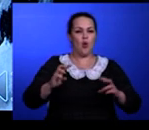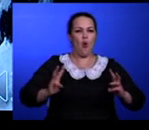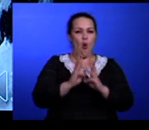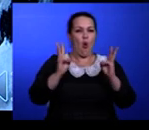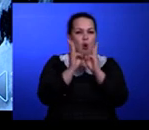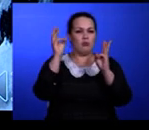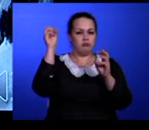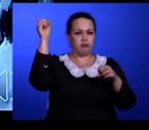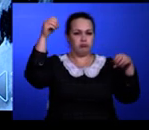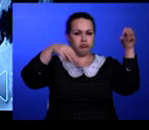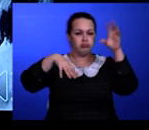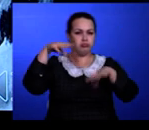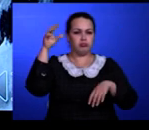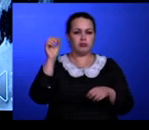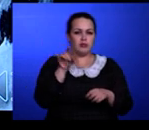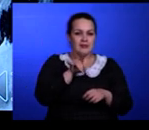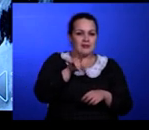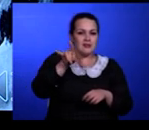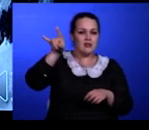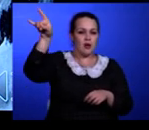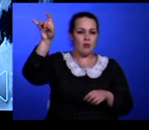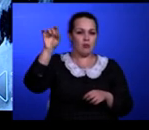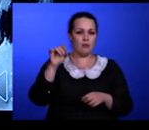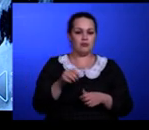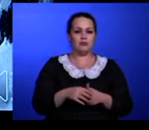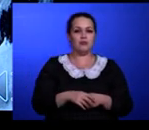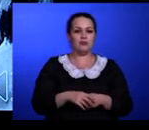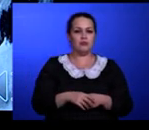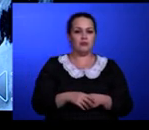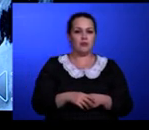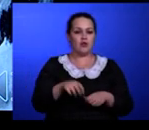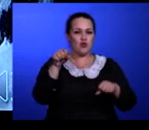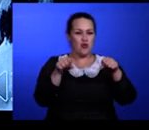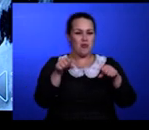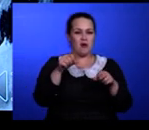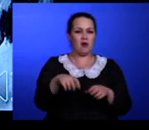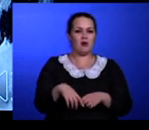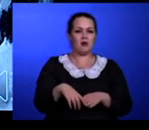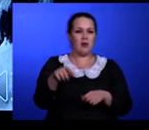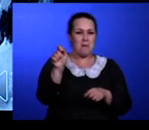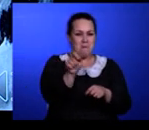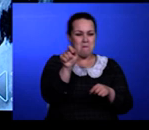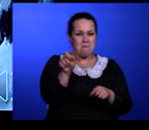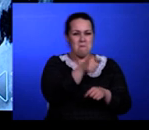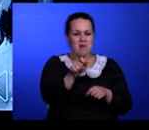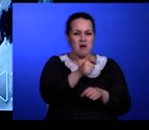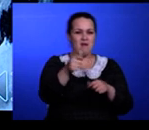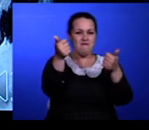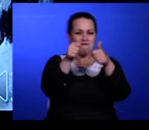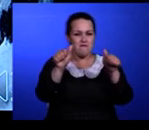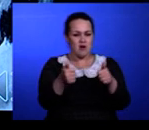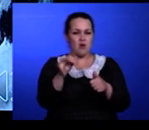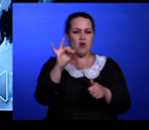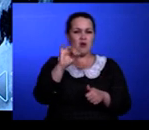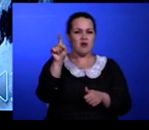темных крыльях штурмовики били по мечущимся внизу фигуркам из